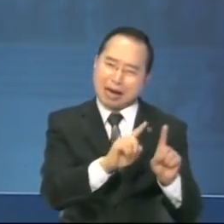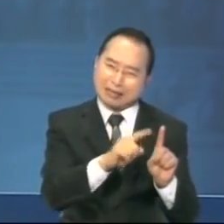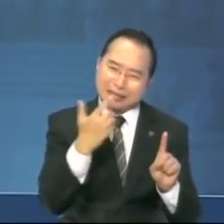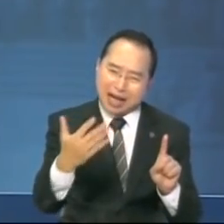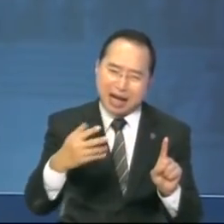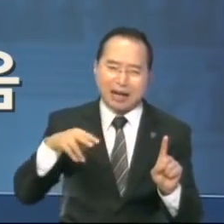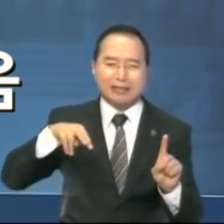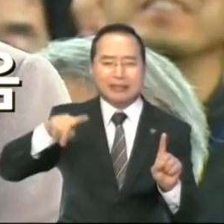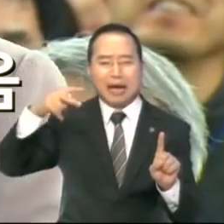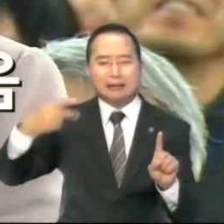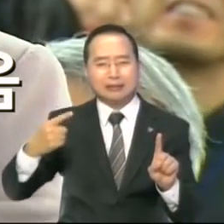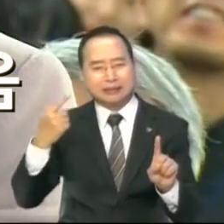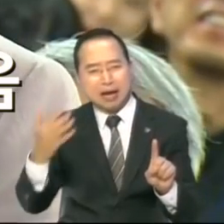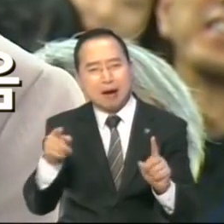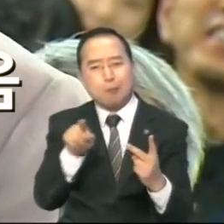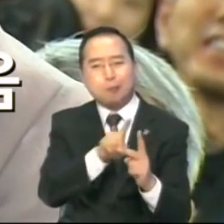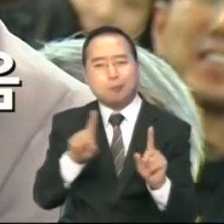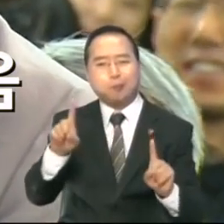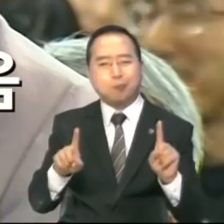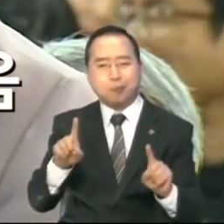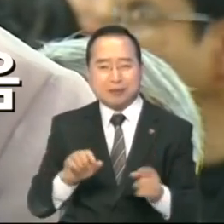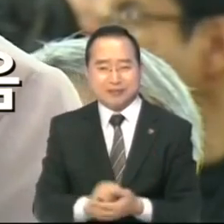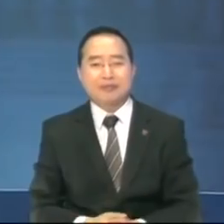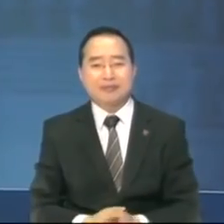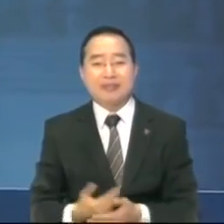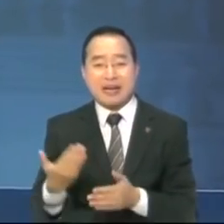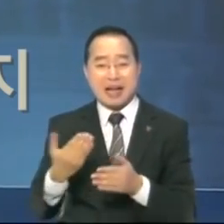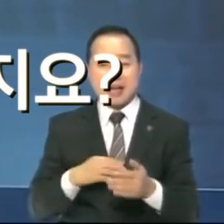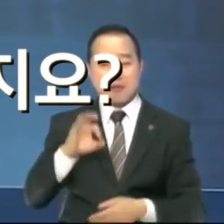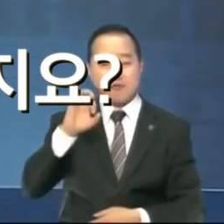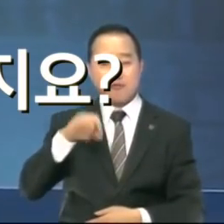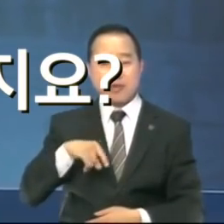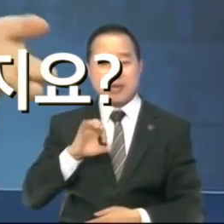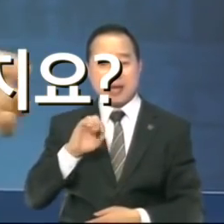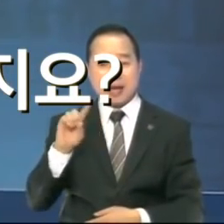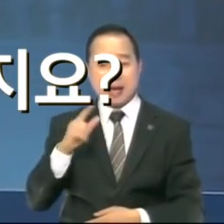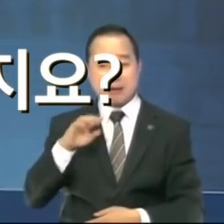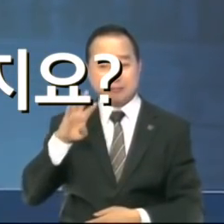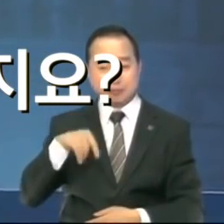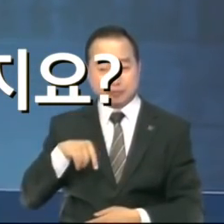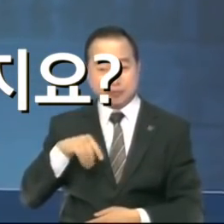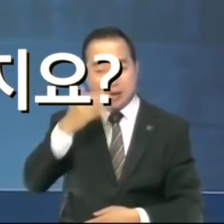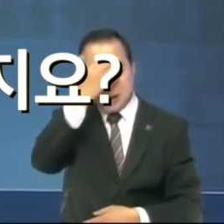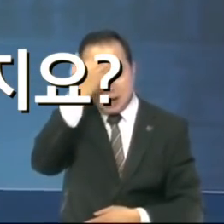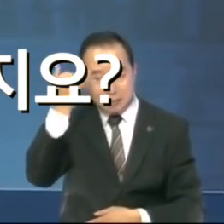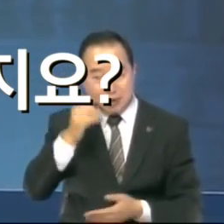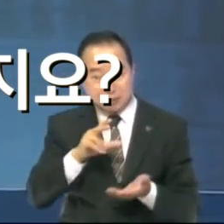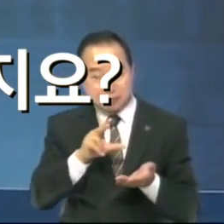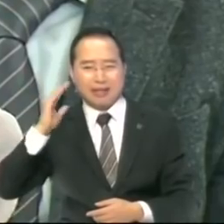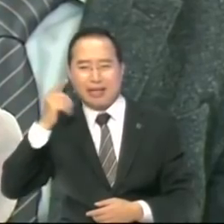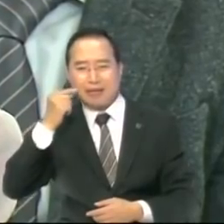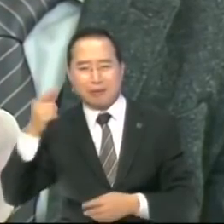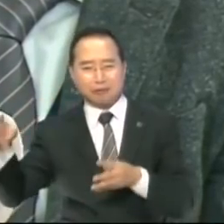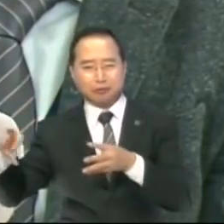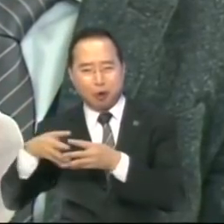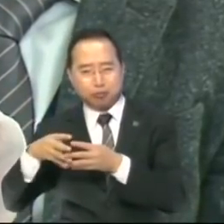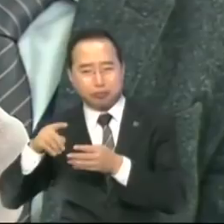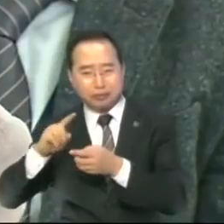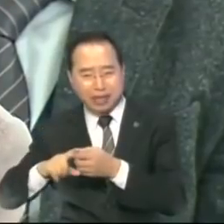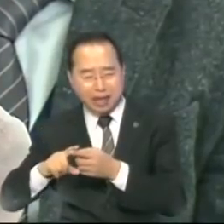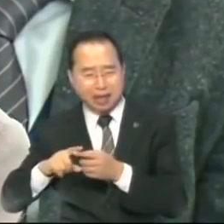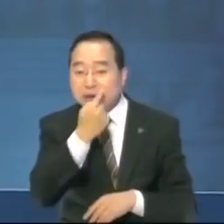바랍니다. 그럼 대통령의 선택에 맡기겠습니다. 그 할머니들 문제에 대해서는 질문의 요지가 무엇인지요? 만족할